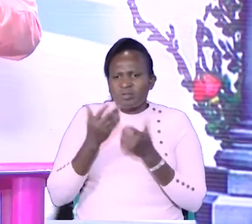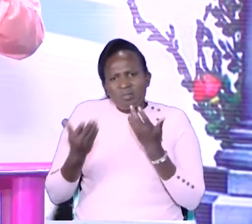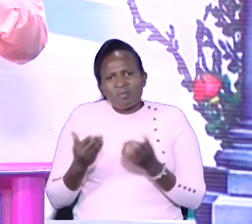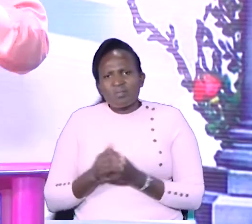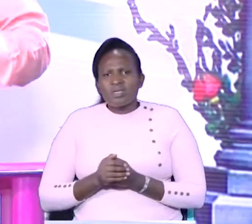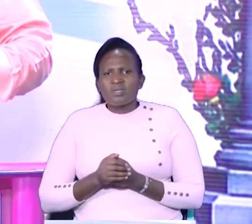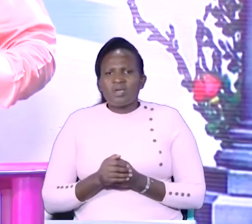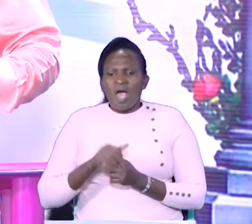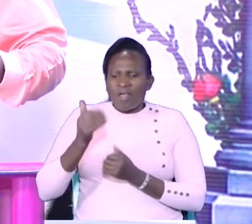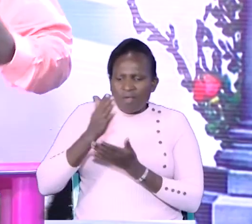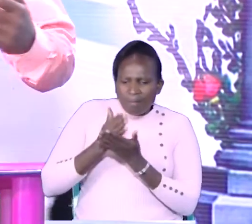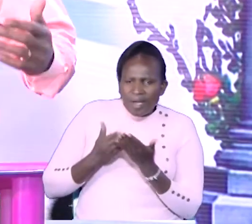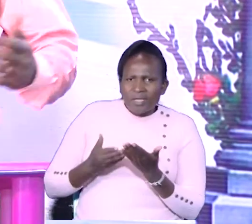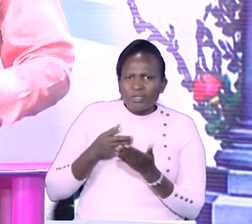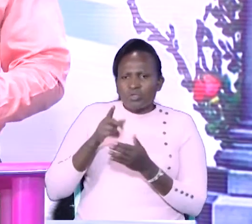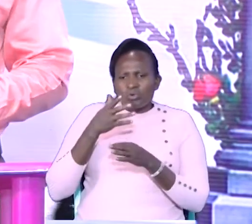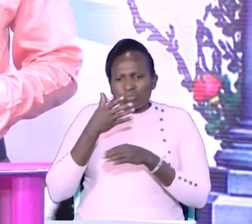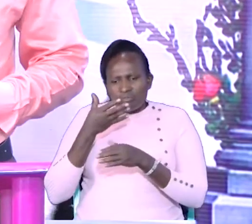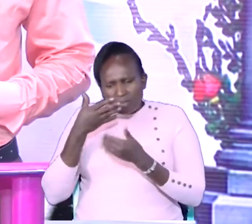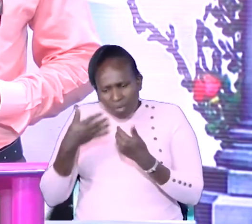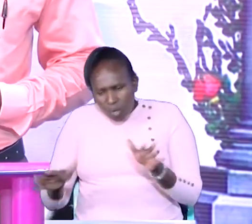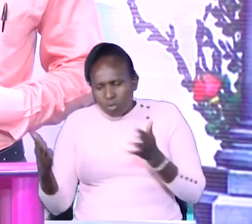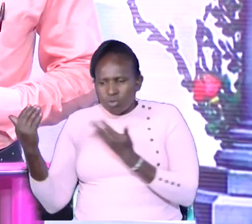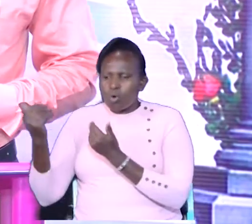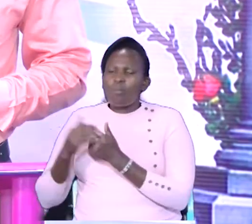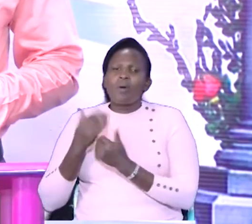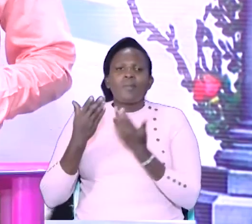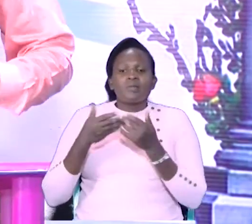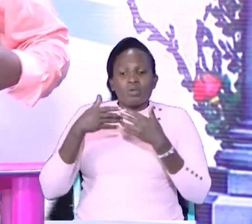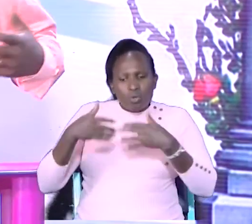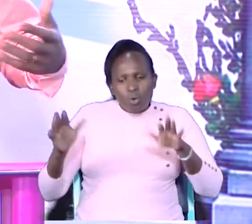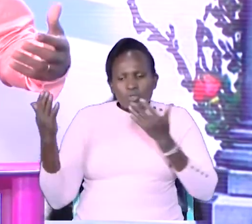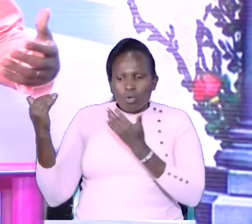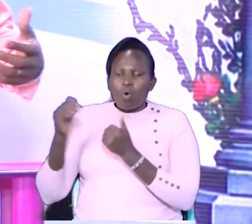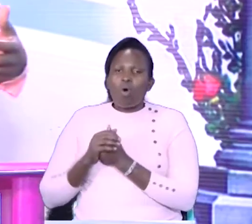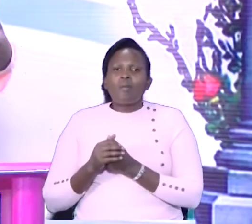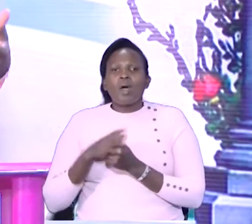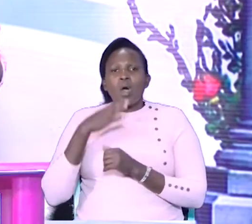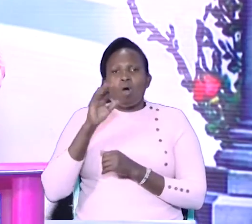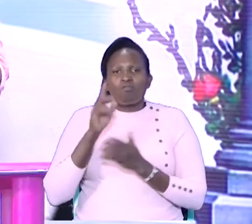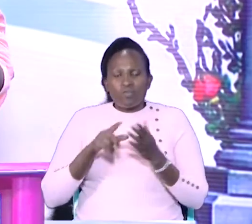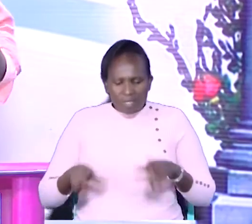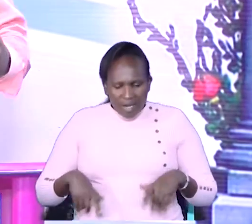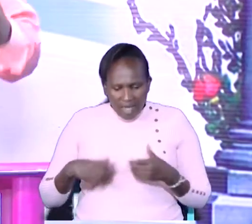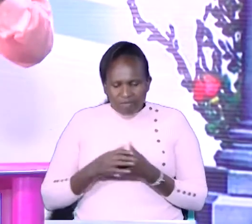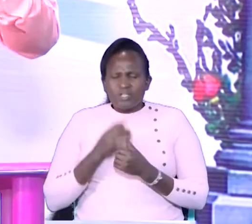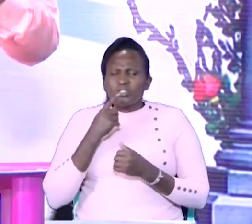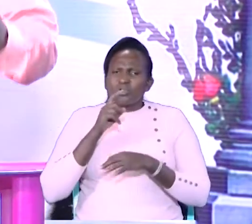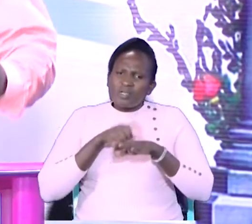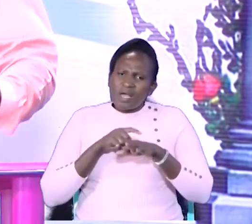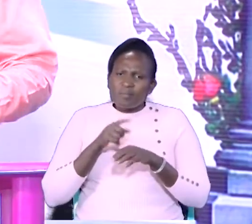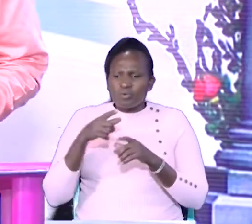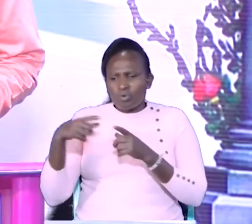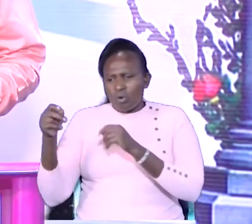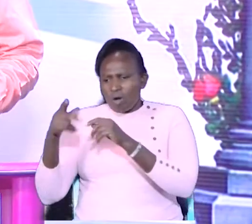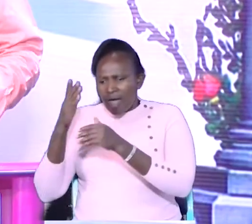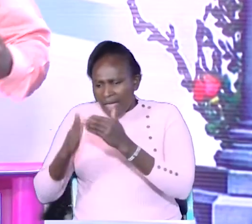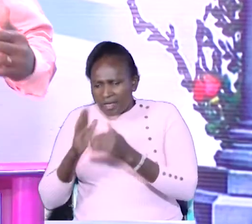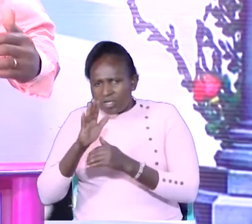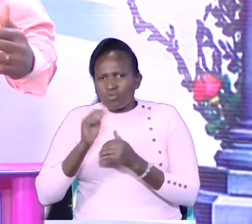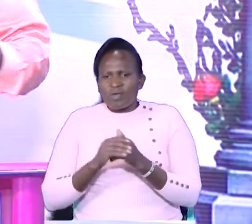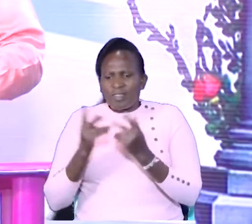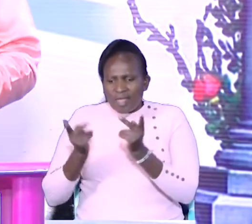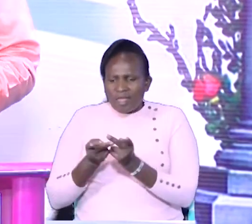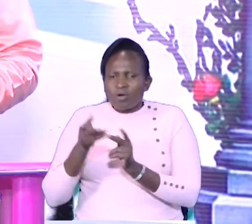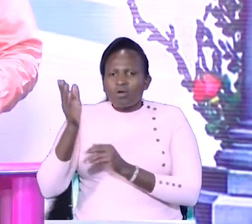kuna sehemu fulani umepoteza matumaini, pengine umepoteza matumaini ya maisha. So wakati unafika mwisho wako, hapo